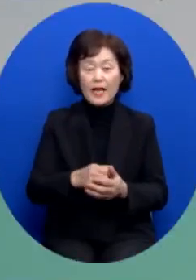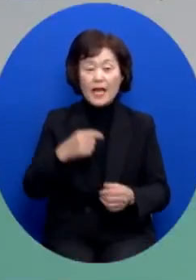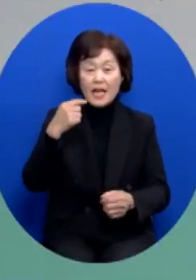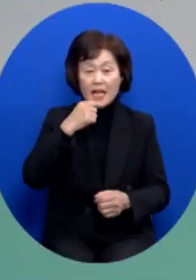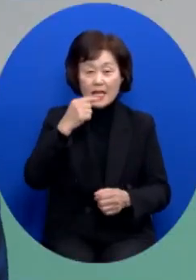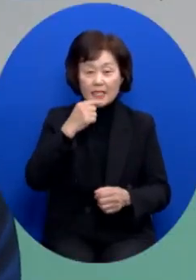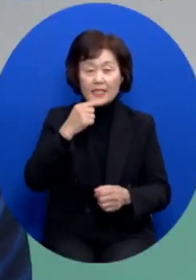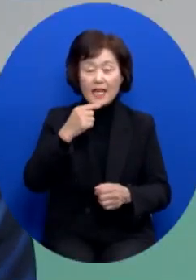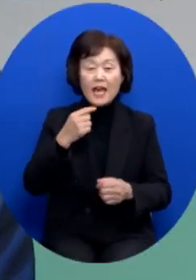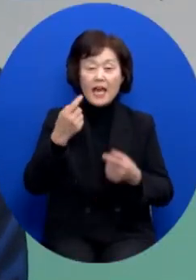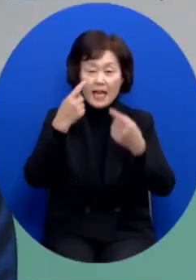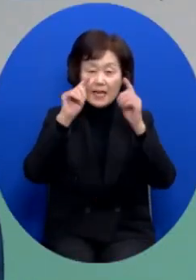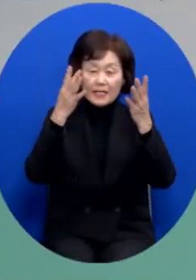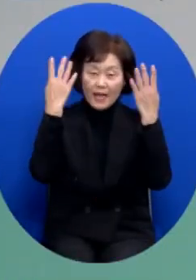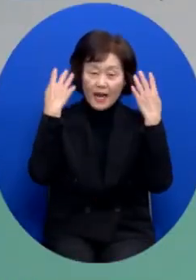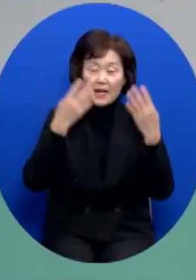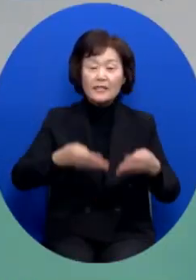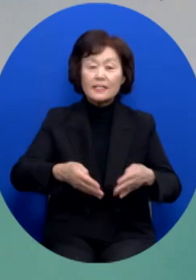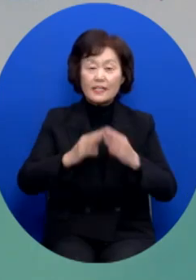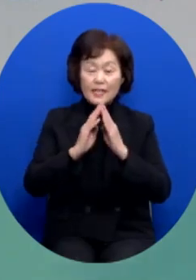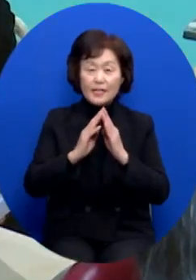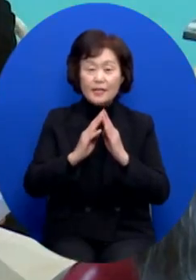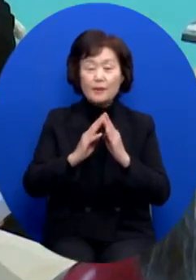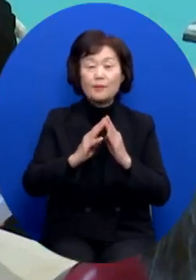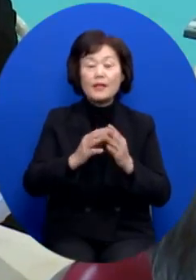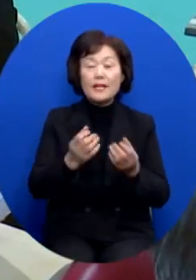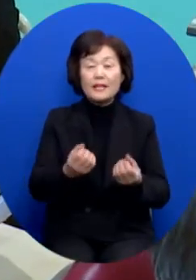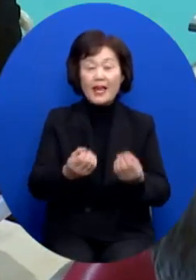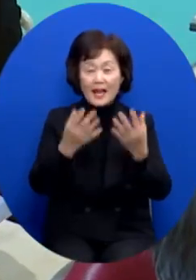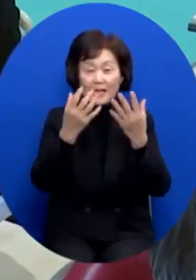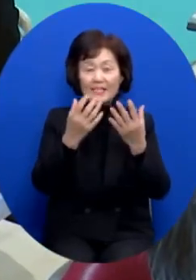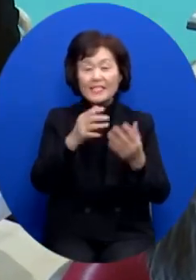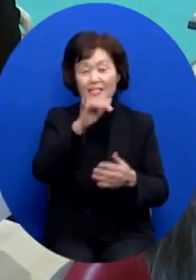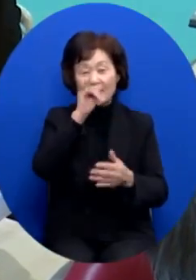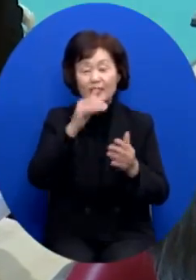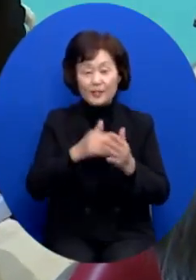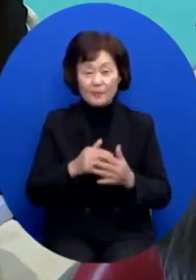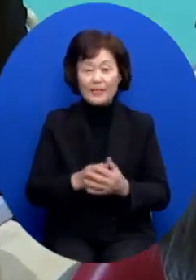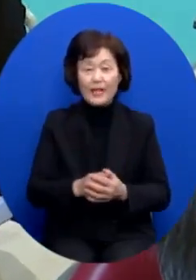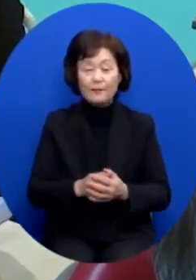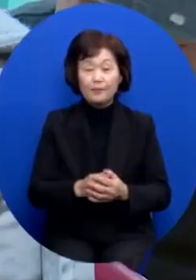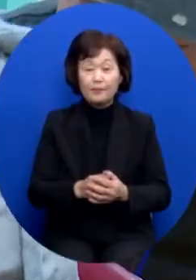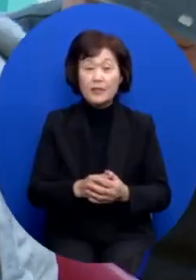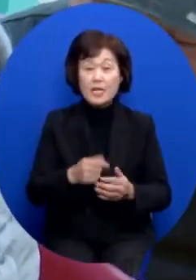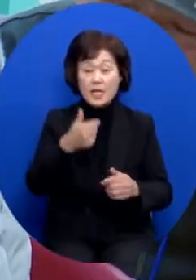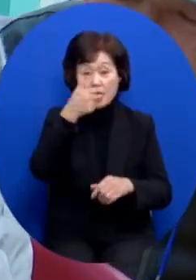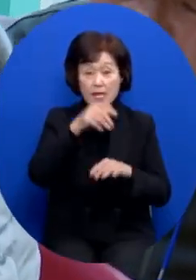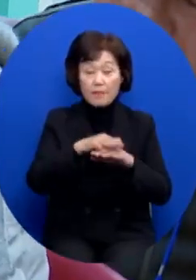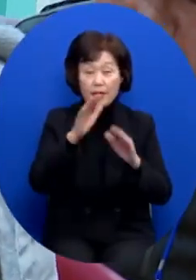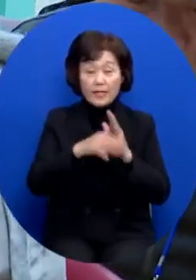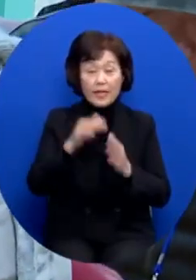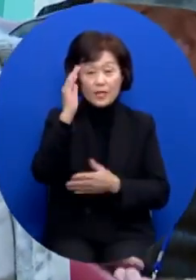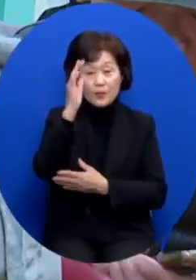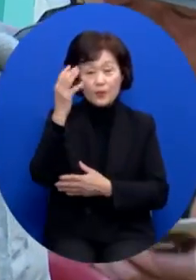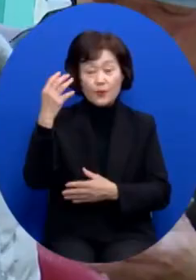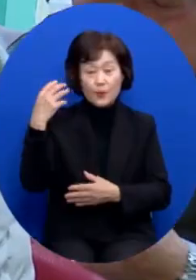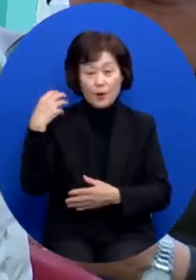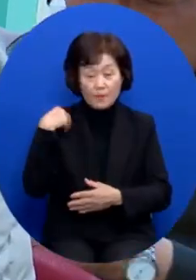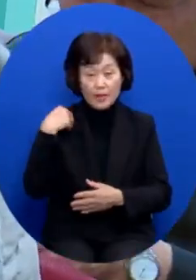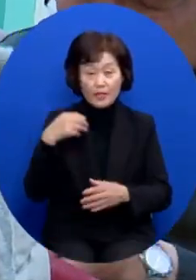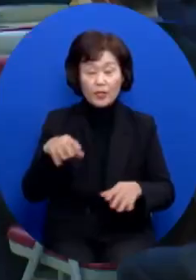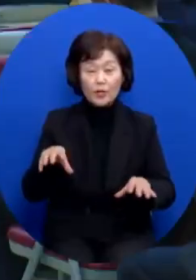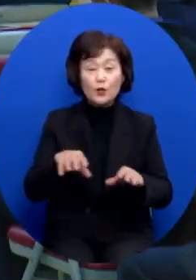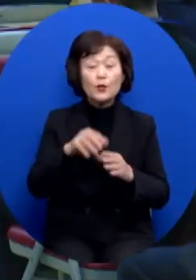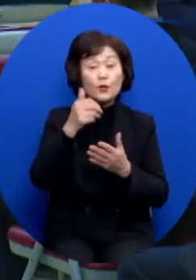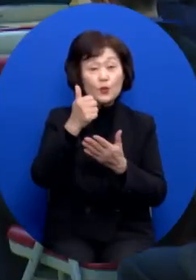감사예배가 울산 남부교회에서 개최됐습니다. 운영위원장 최종영 장로의 서회로 진행된 일부 예배에서 설교를 맡은 치혜대학 총장